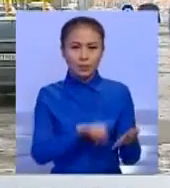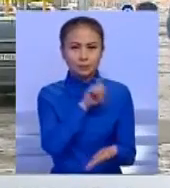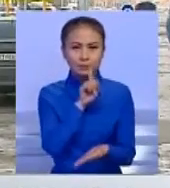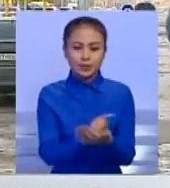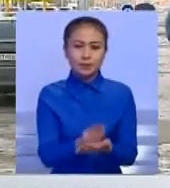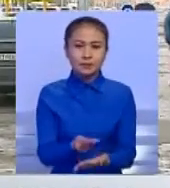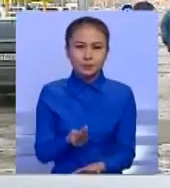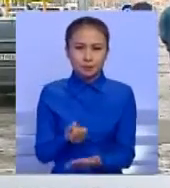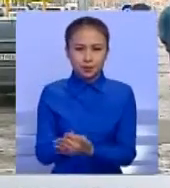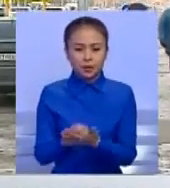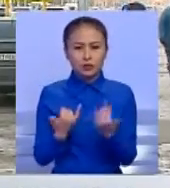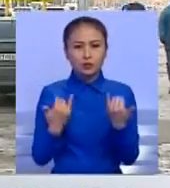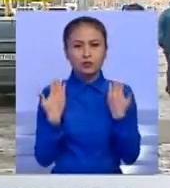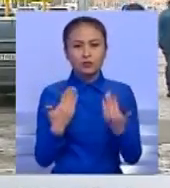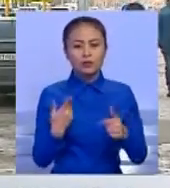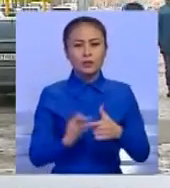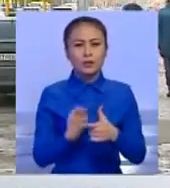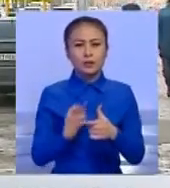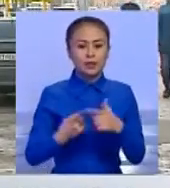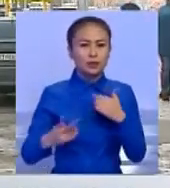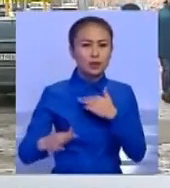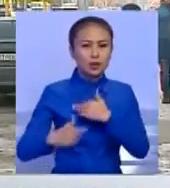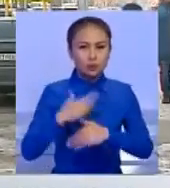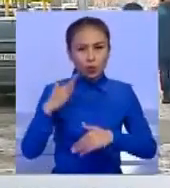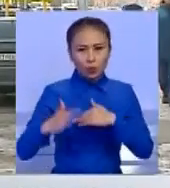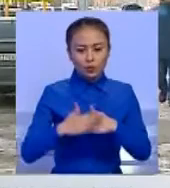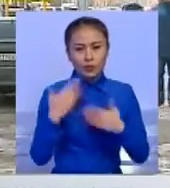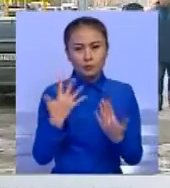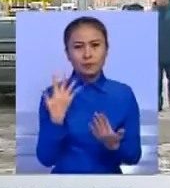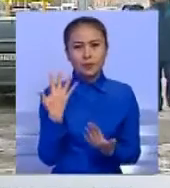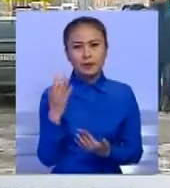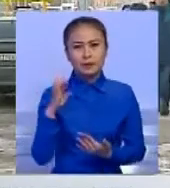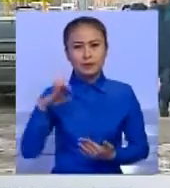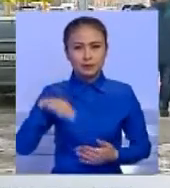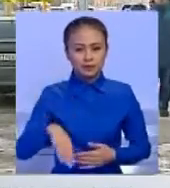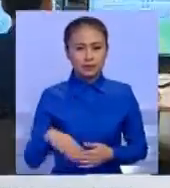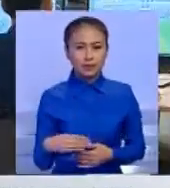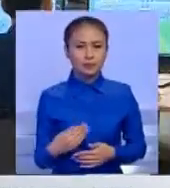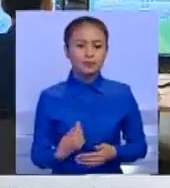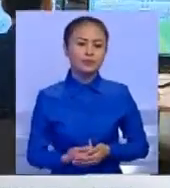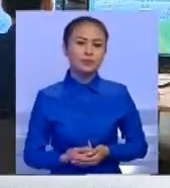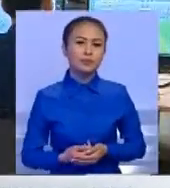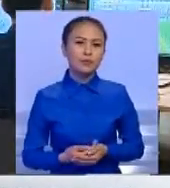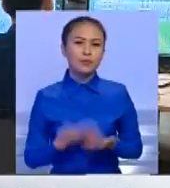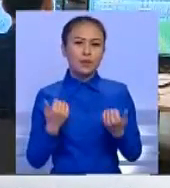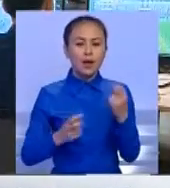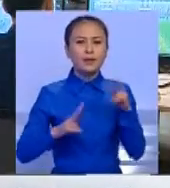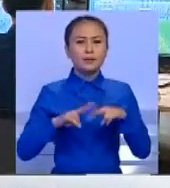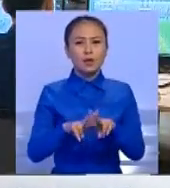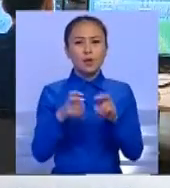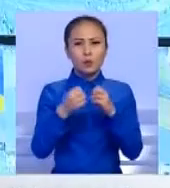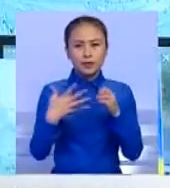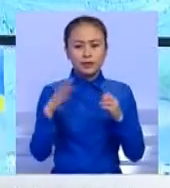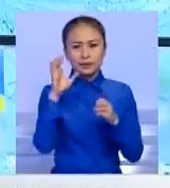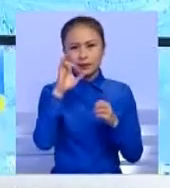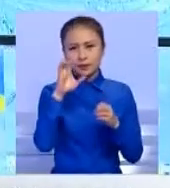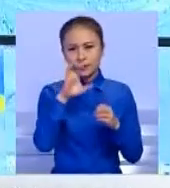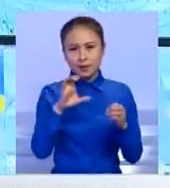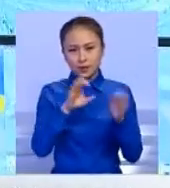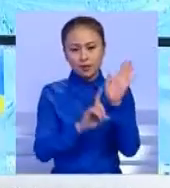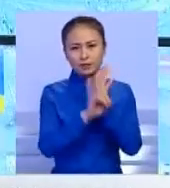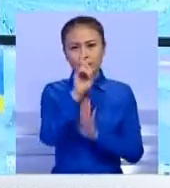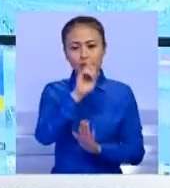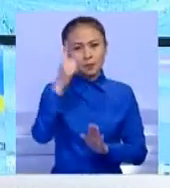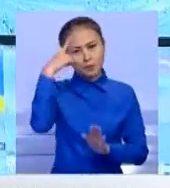міндеттеледі. Бұл әкімшілік заң бұзушылық туралы кодекстің 5-ші бабында қарастырылған. Ал Астанада 15 қыркүйекте пилоттық